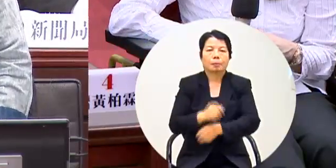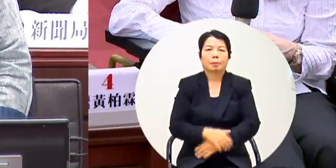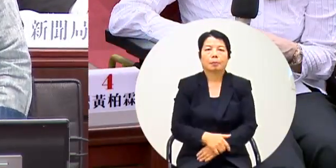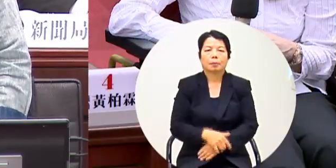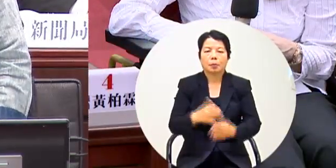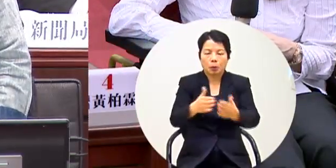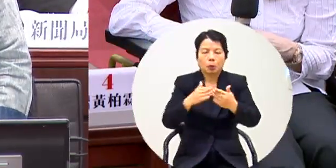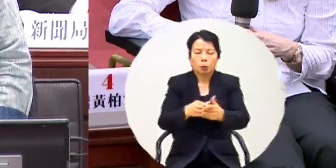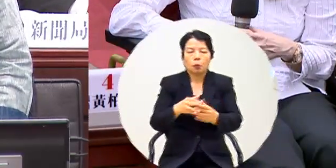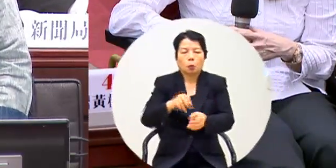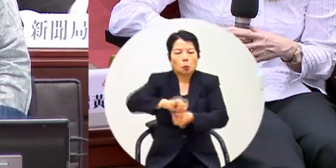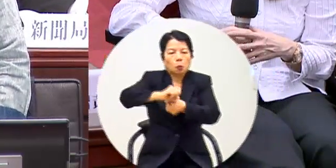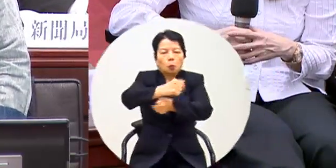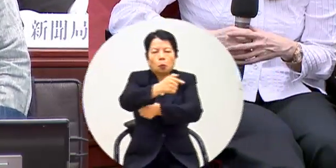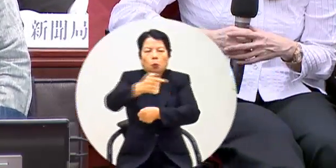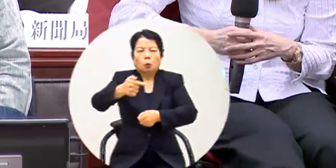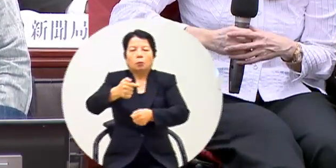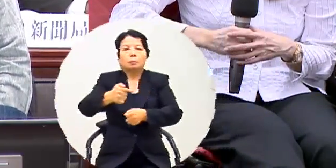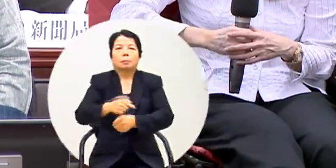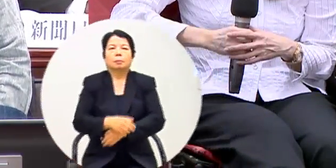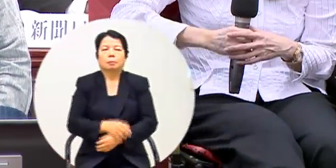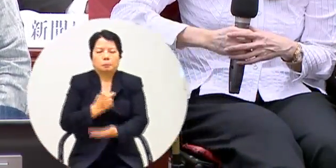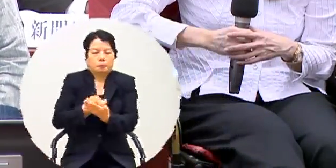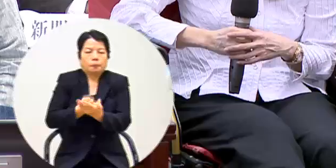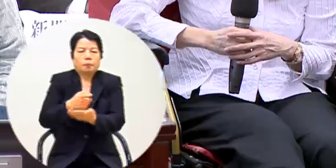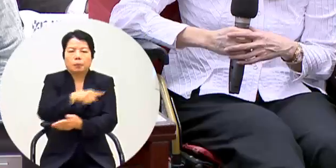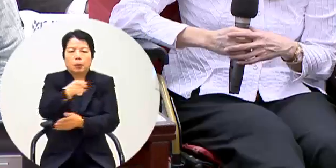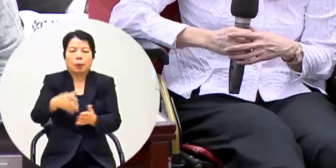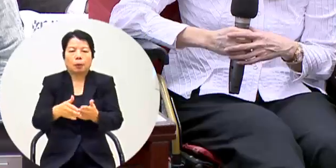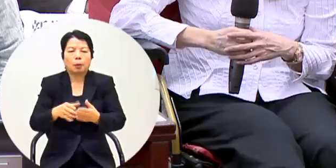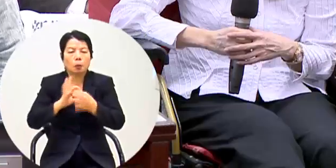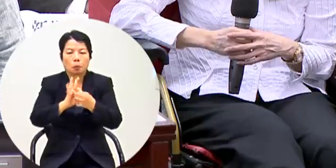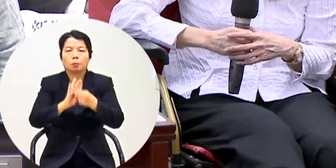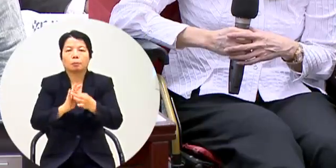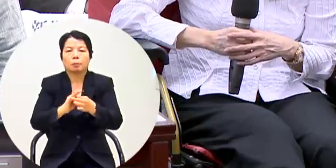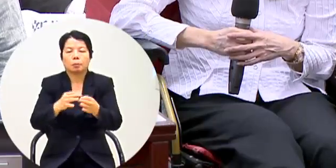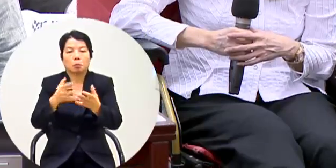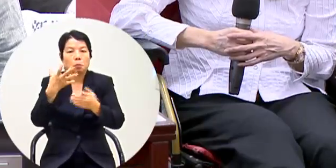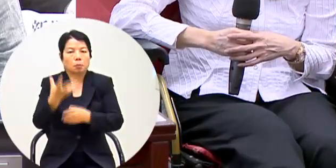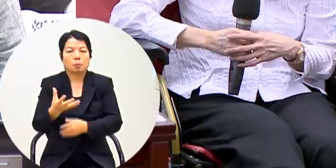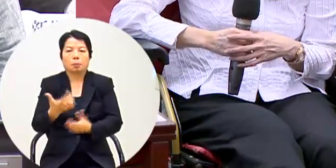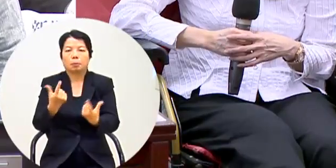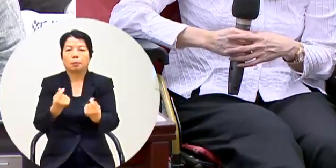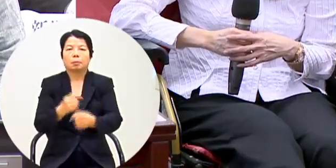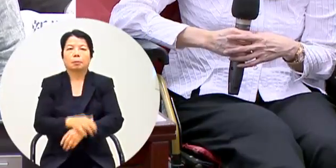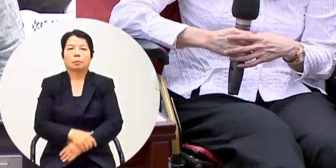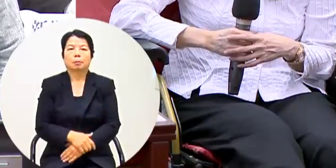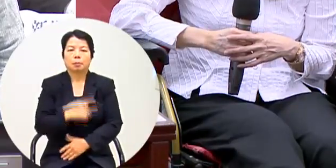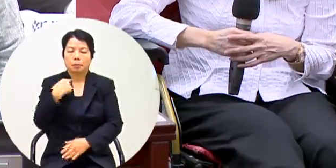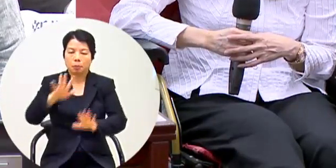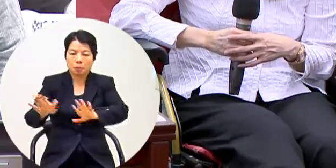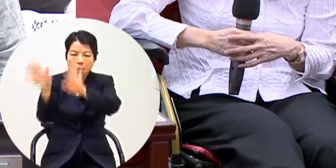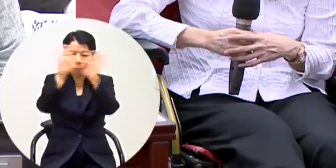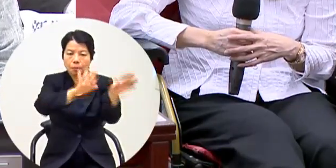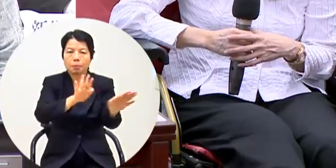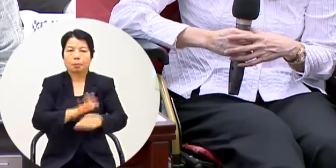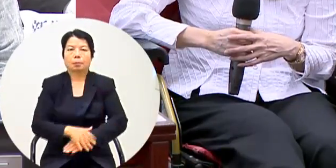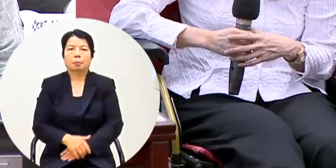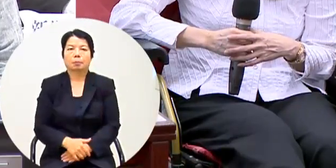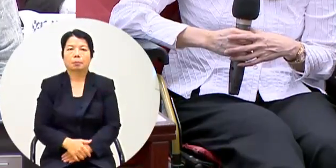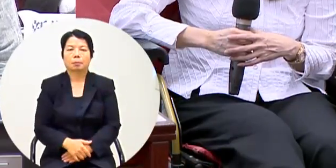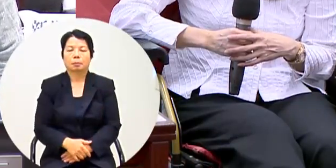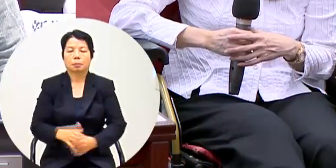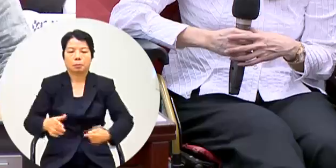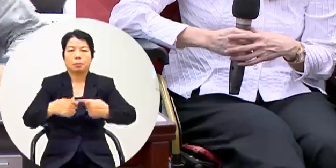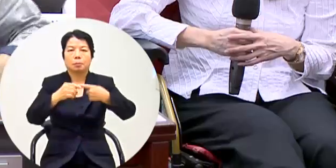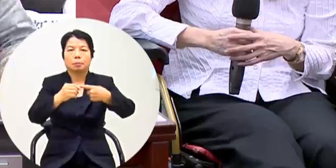大家也是关怀度越来越高。那当然，我们在这样的情况之下，第一个。就是刚刚林言